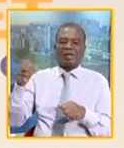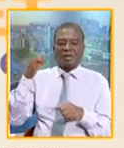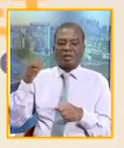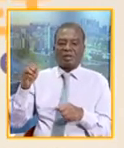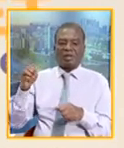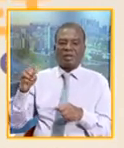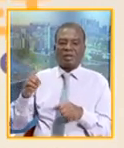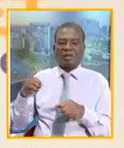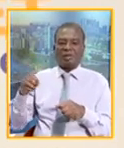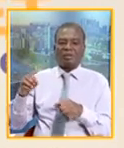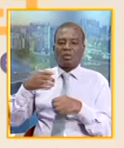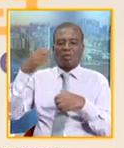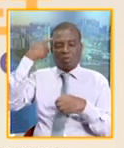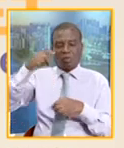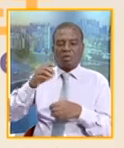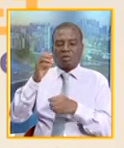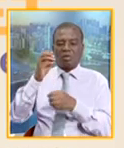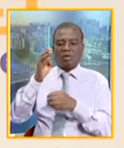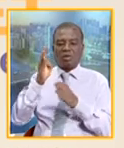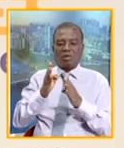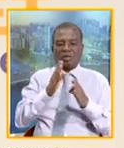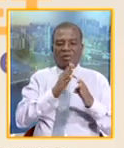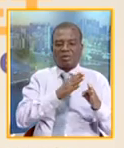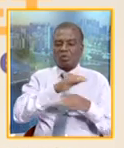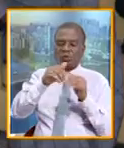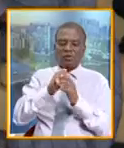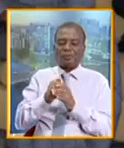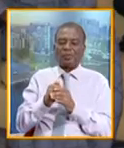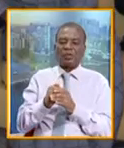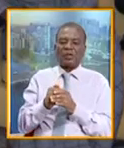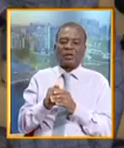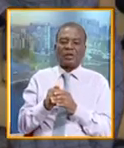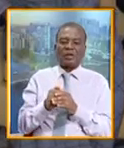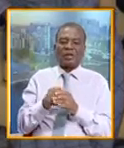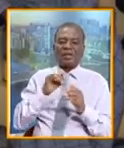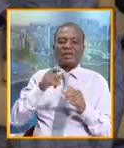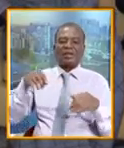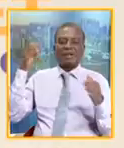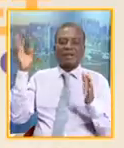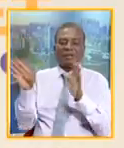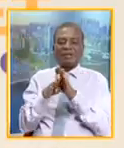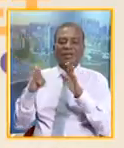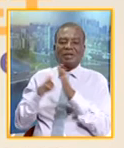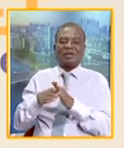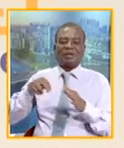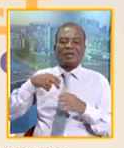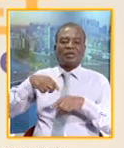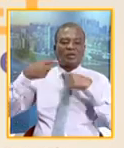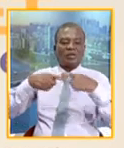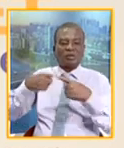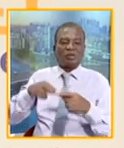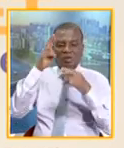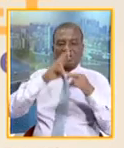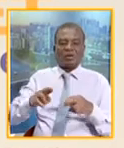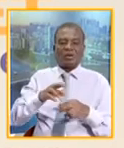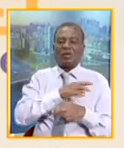stabiliser et normaliser les choses. Vous voyez ici du temps de rétention, il y a des attaques, mais nous avons toujours la réponse